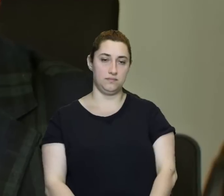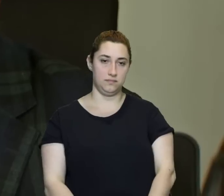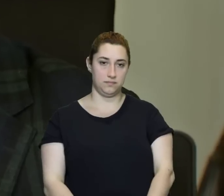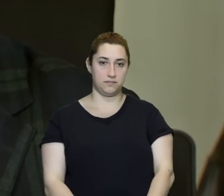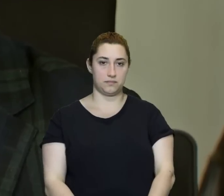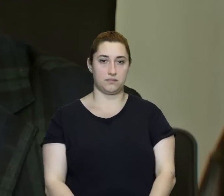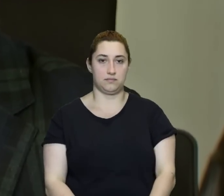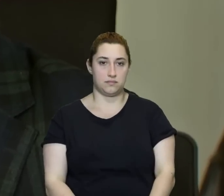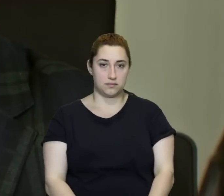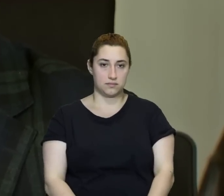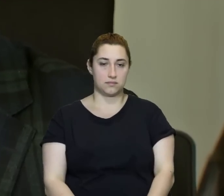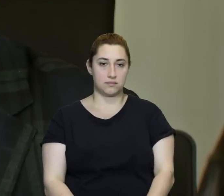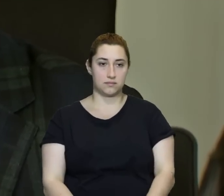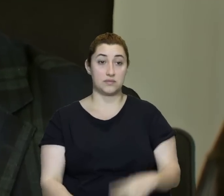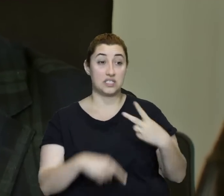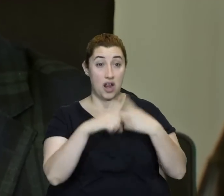Zehra olmasaydı